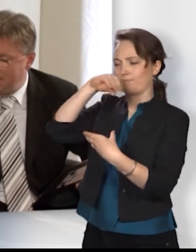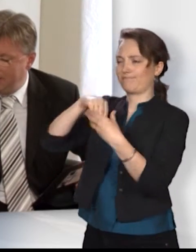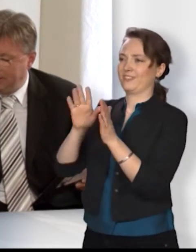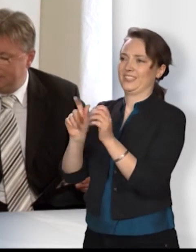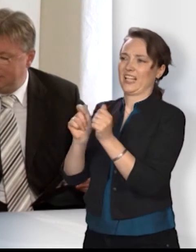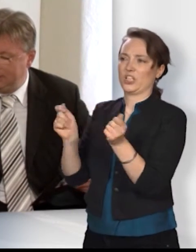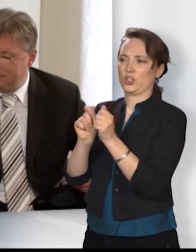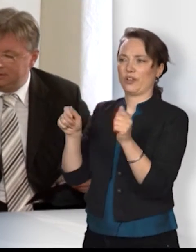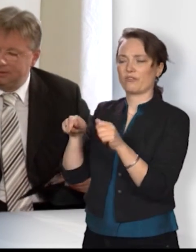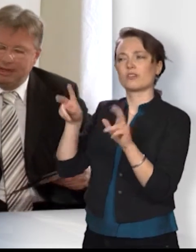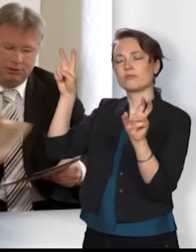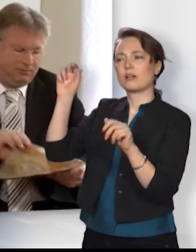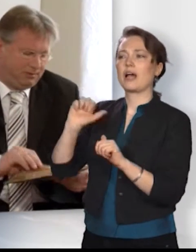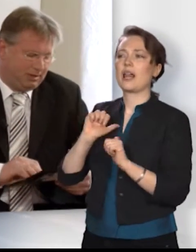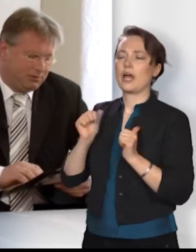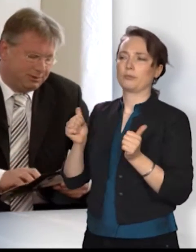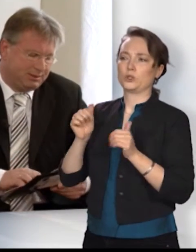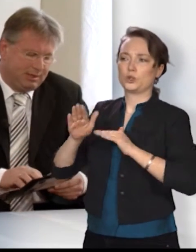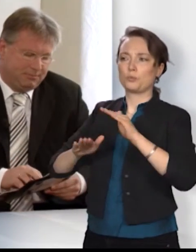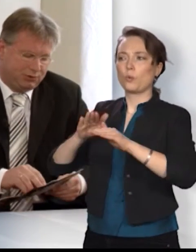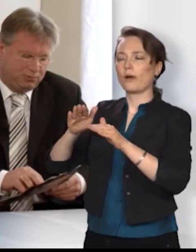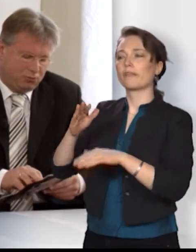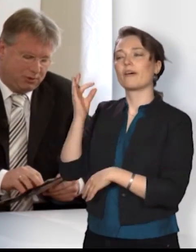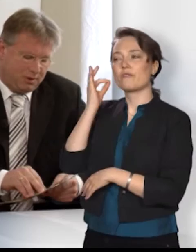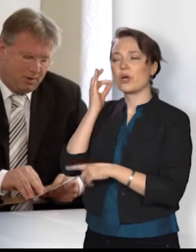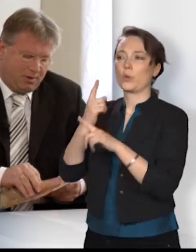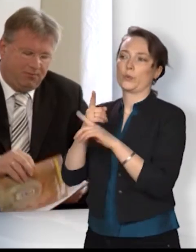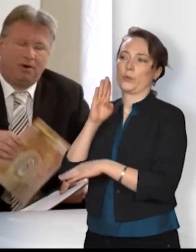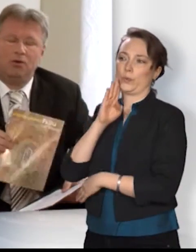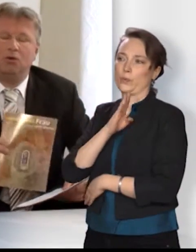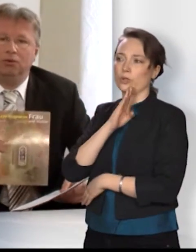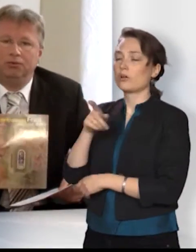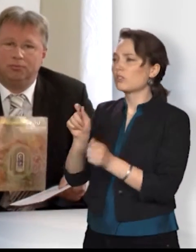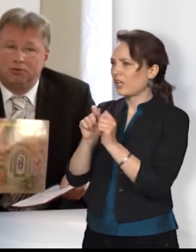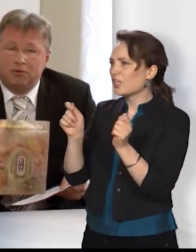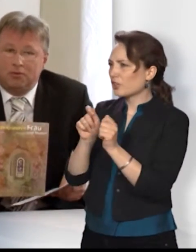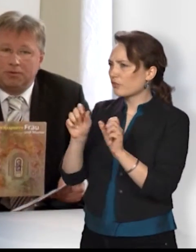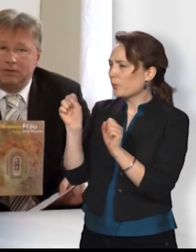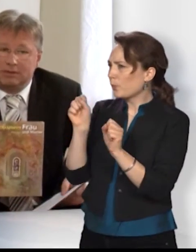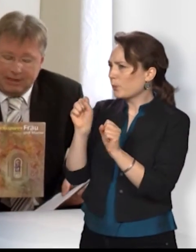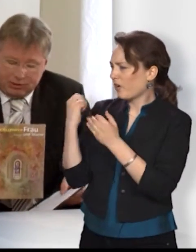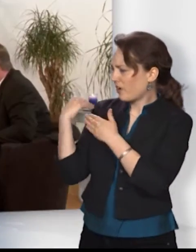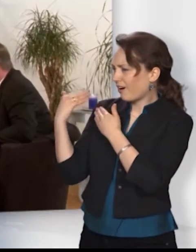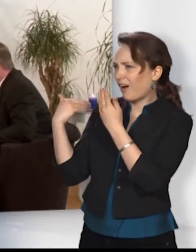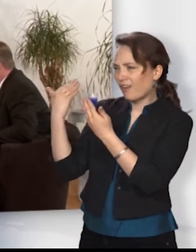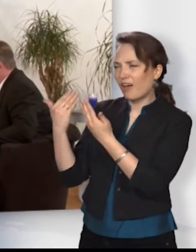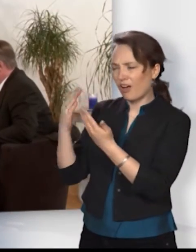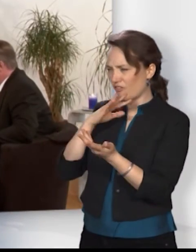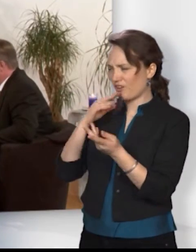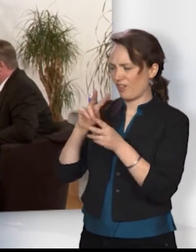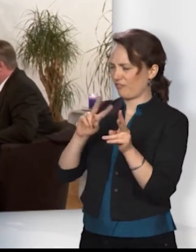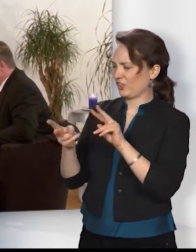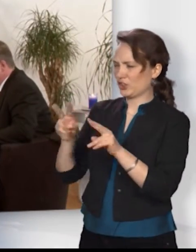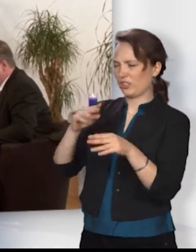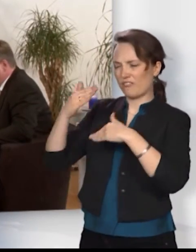haben, bringen Sie in dieser Zeitschrift heraus. Lebensspuren, Frau und Mutter. Und diese Zeitschrift hatte eine